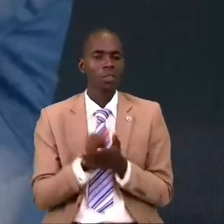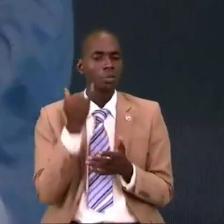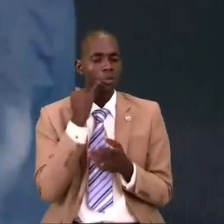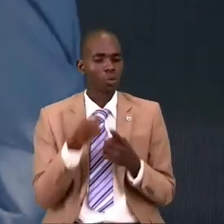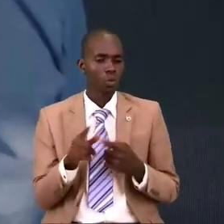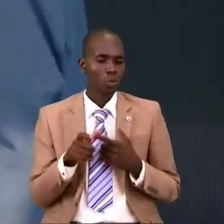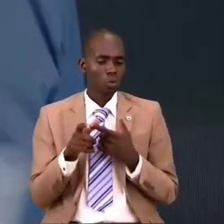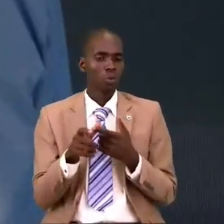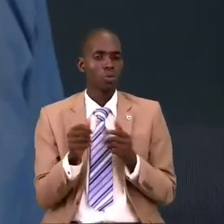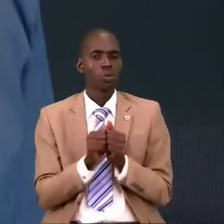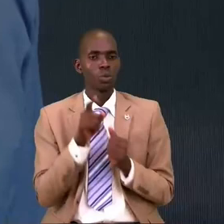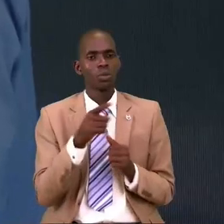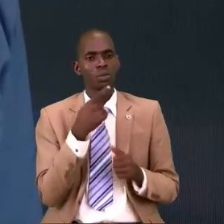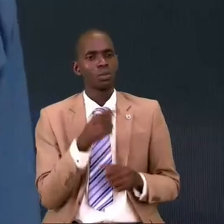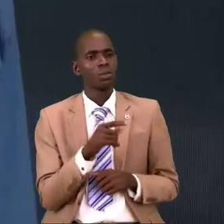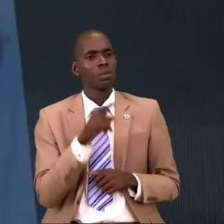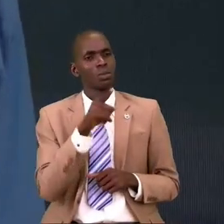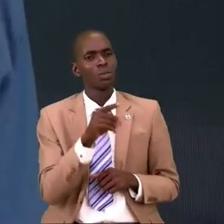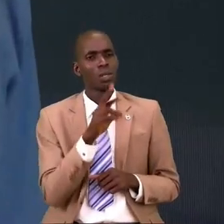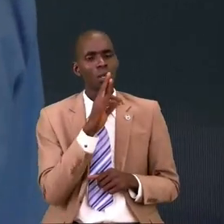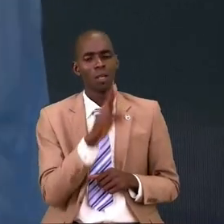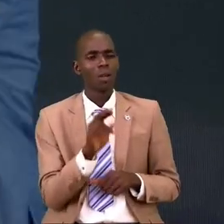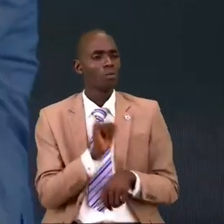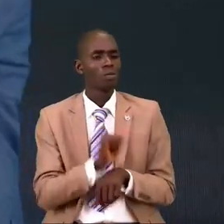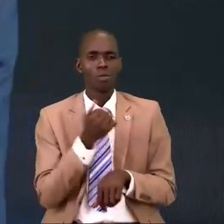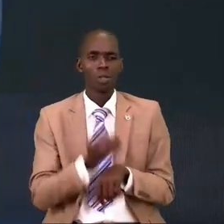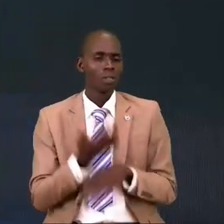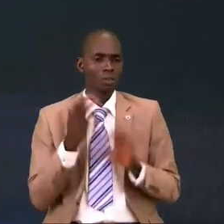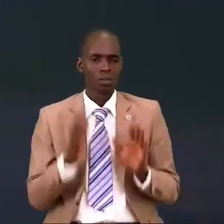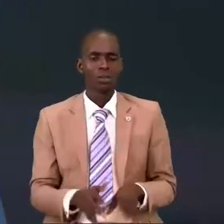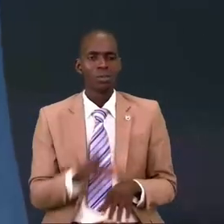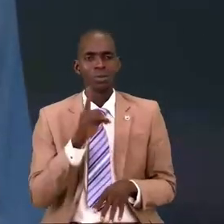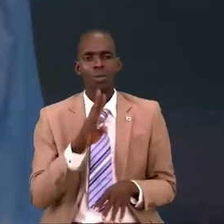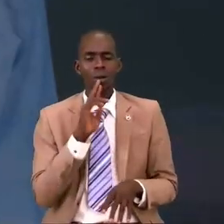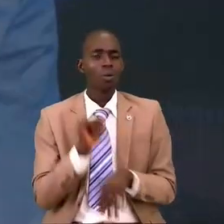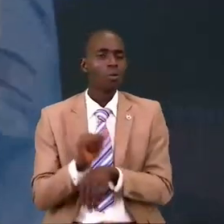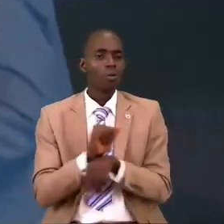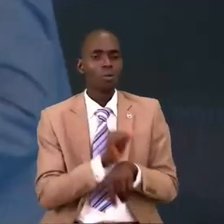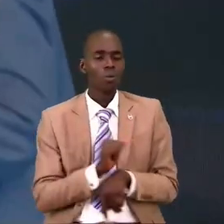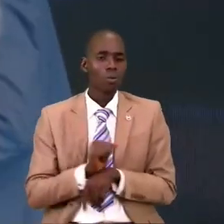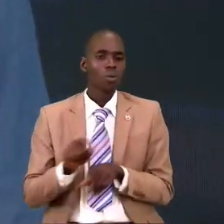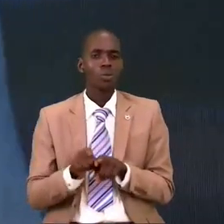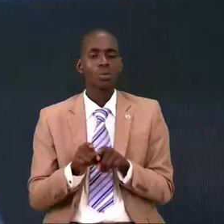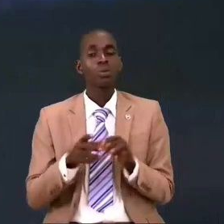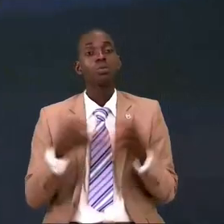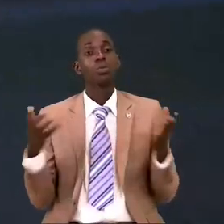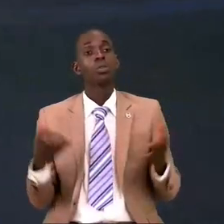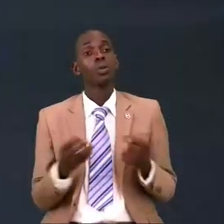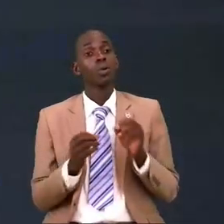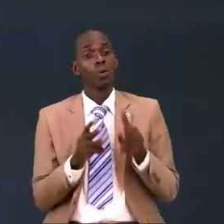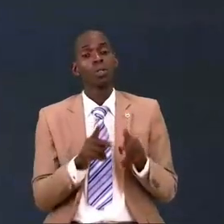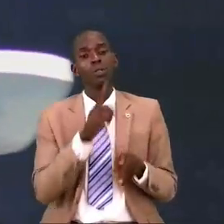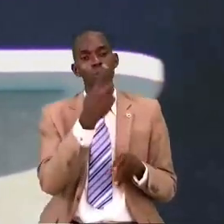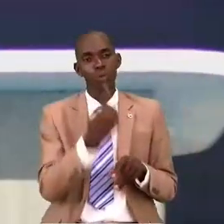C'est trop. D'accord, continue à courir. Nous, on va s'asseoir ici. Est-ce que s'asseoir là? Ils